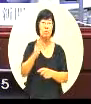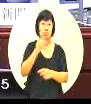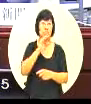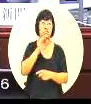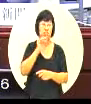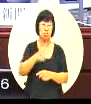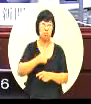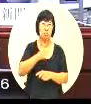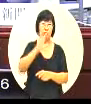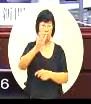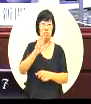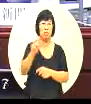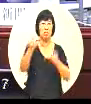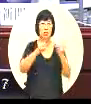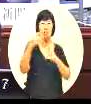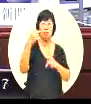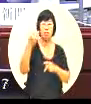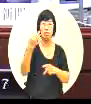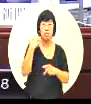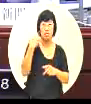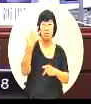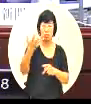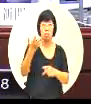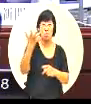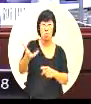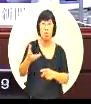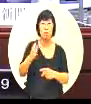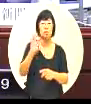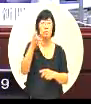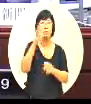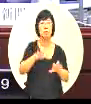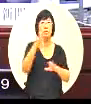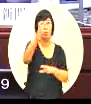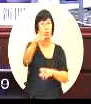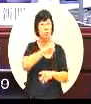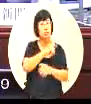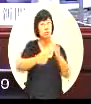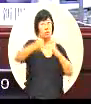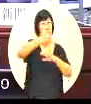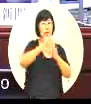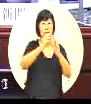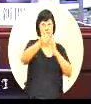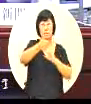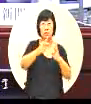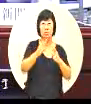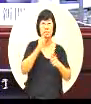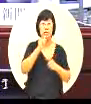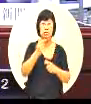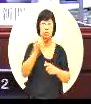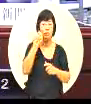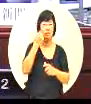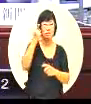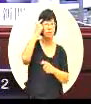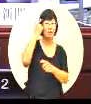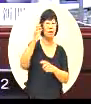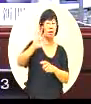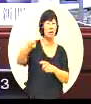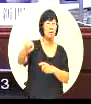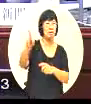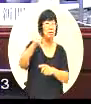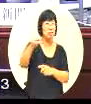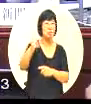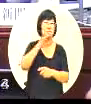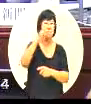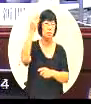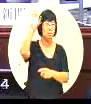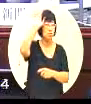这个部分你得说咱行的起点。 要定啊，问题是现在你当市长啊，你不要都推给，你不要都推给苏南成， 我没有，我没有 推